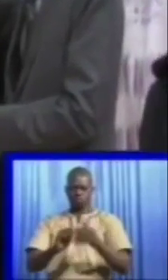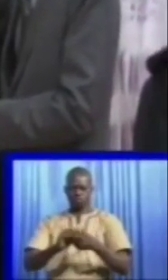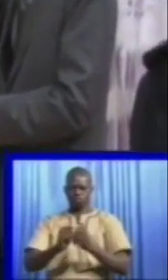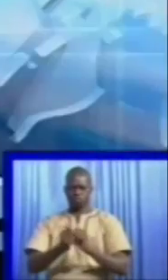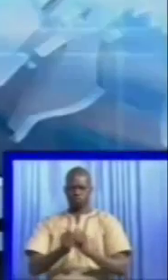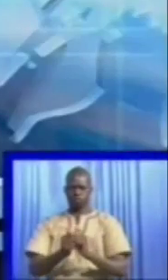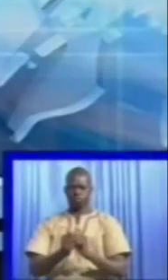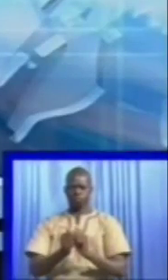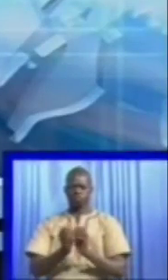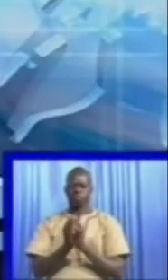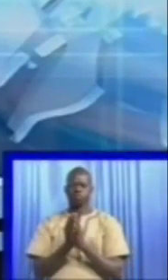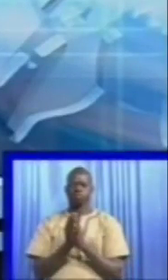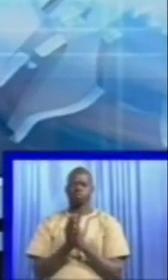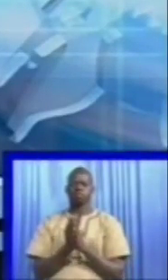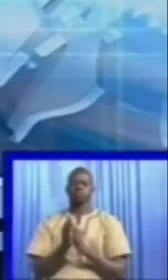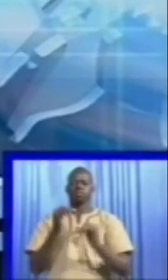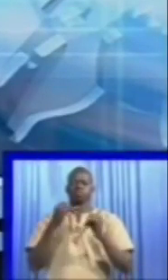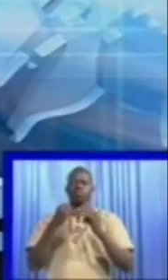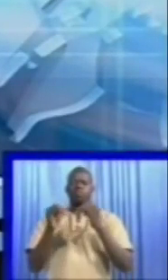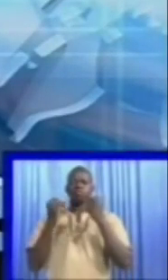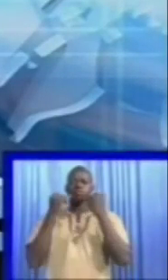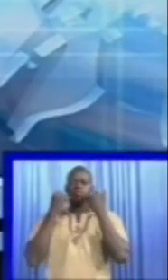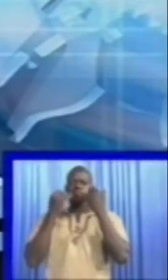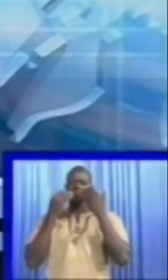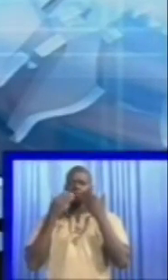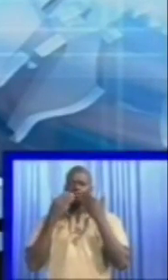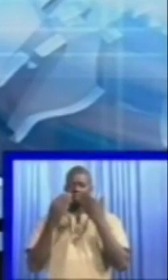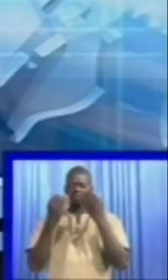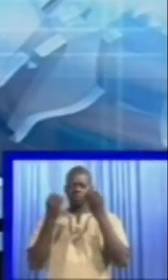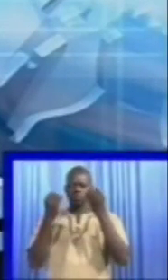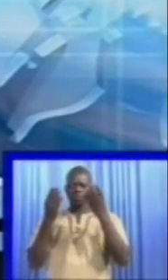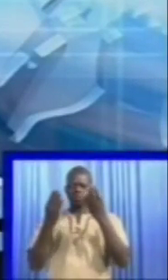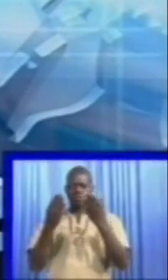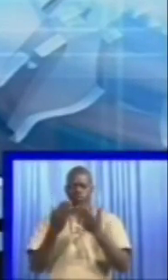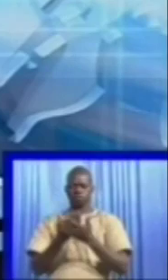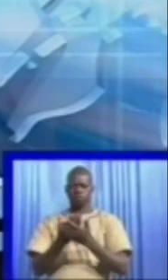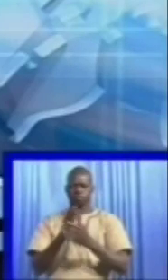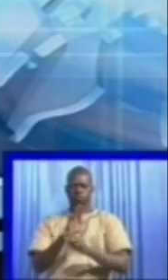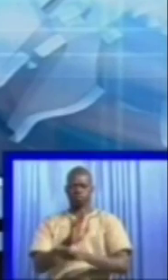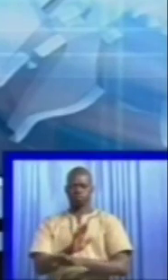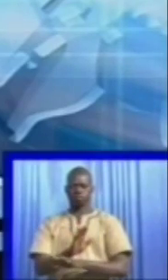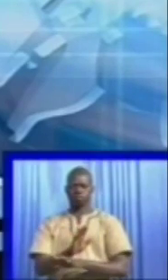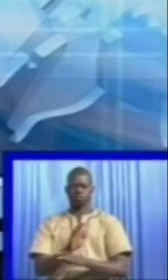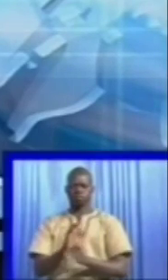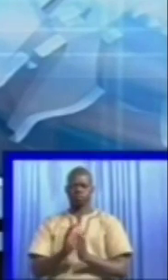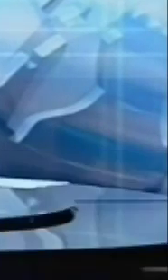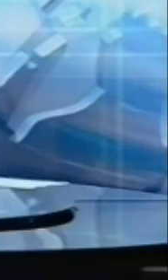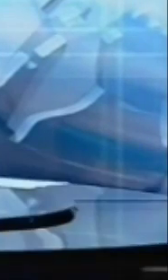Fin de cette édition. Merci de l'avoir suivi. Très bon après-midi à toutes et à tous.